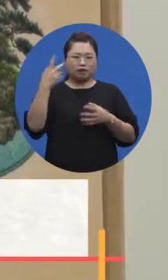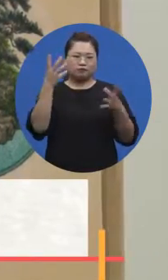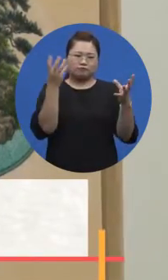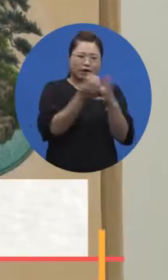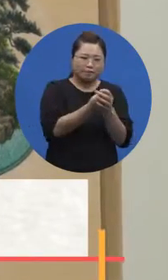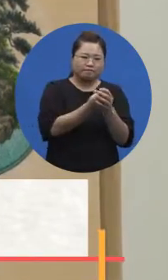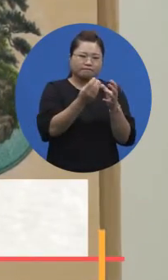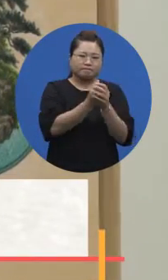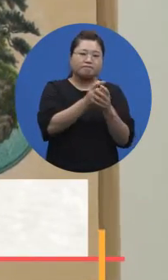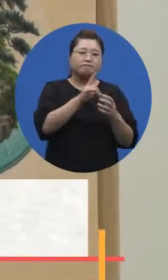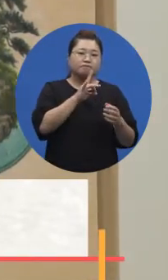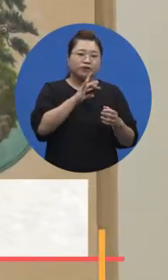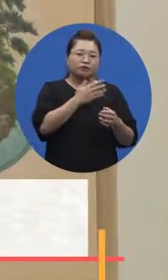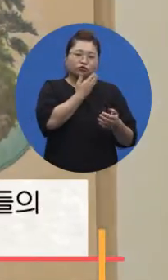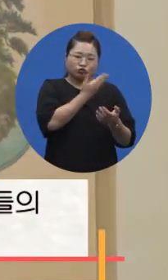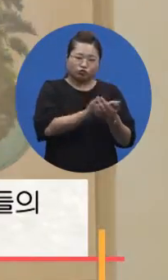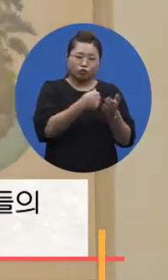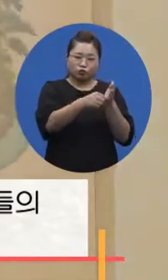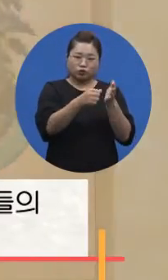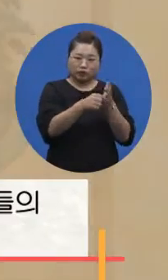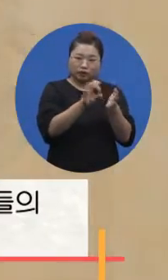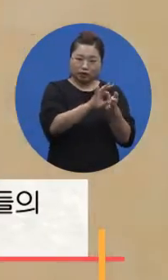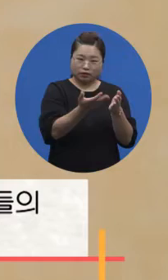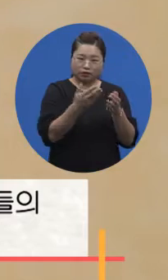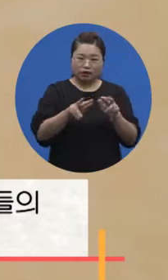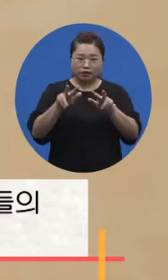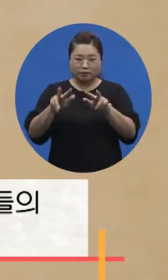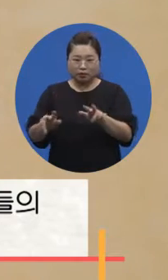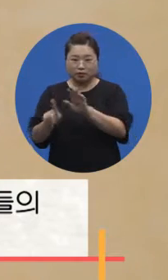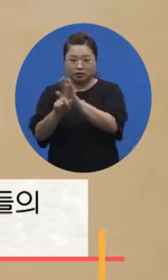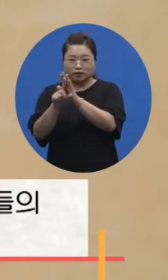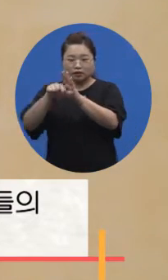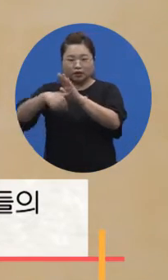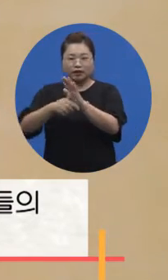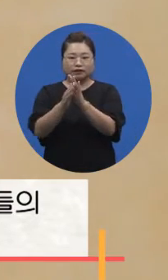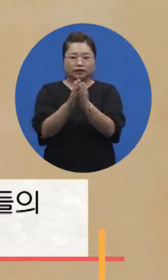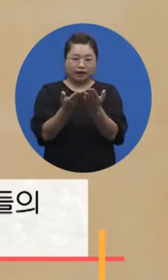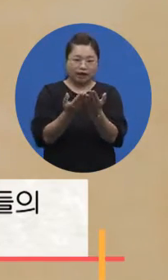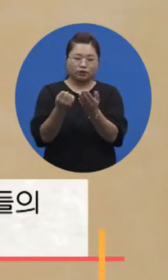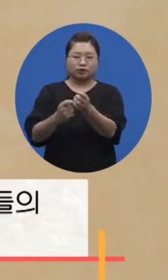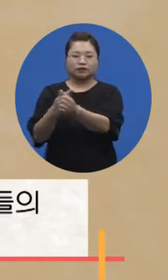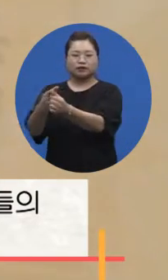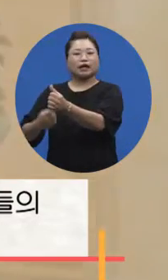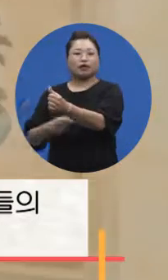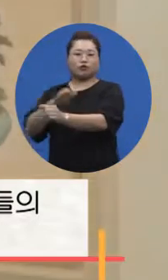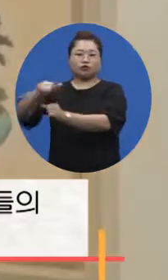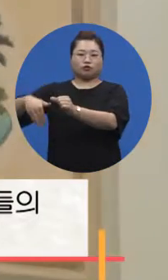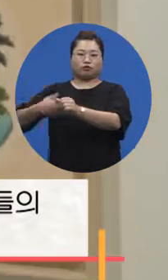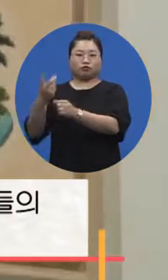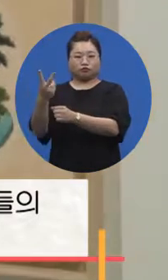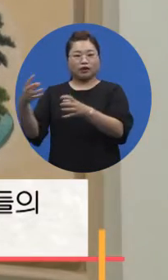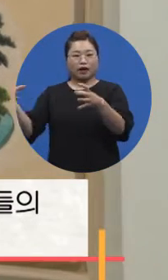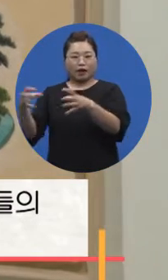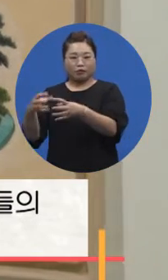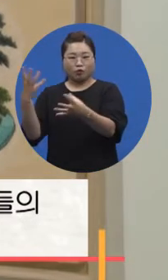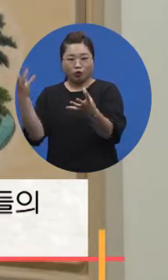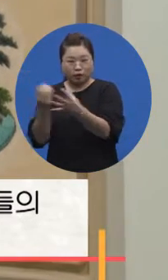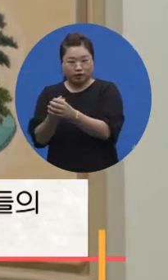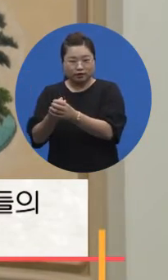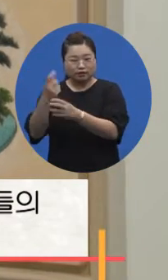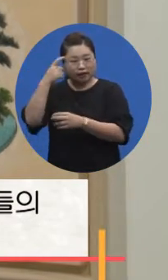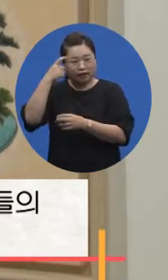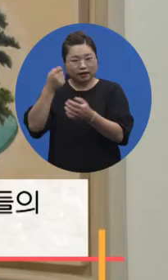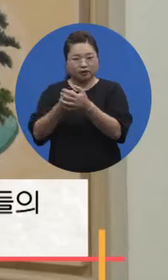완상의 주요 소재로 사용되었는데 이번 전시에서는 책과 자연 풍경을 완상의 대상으로 정하고